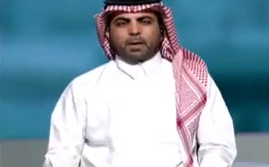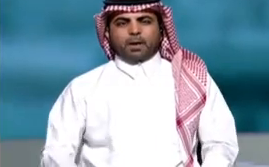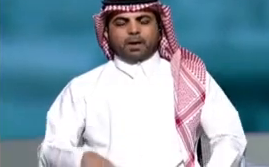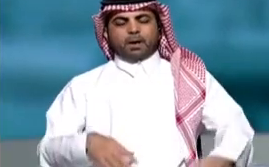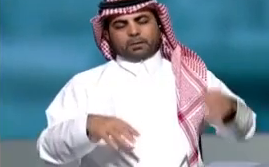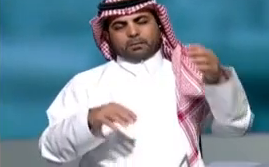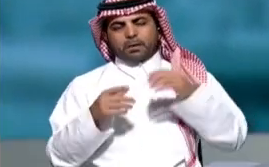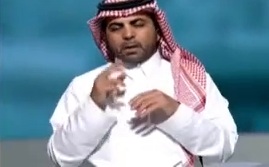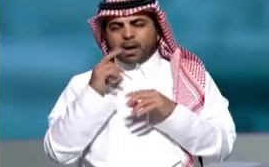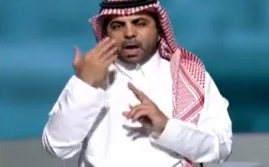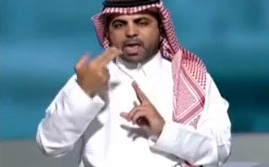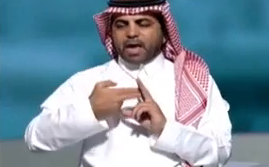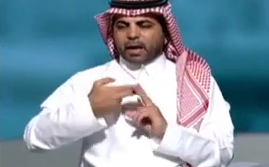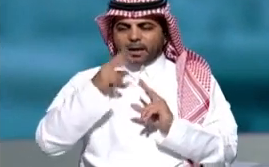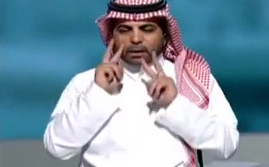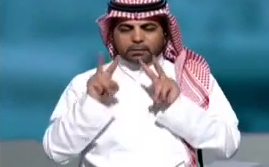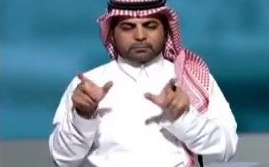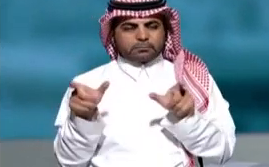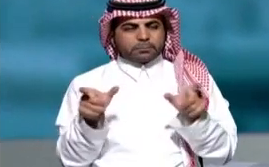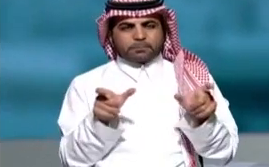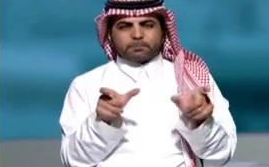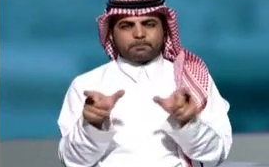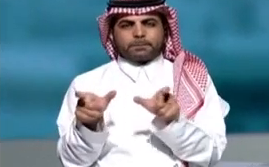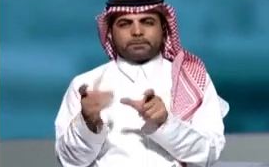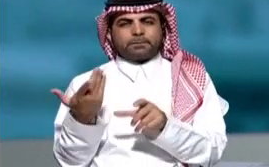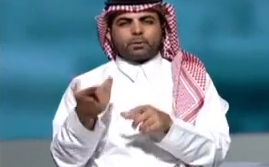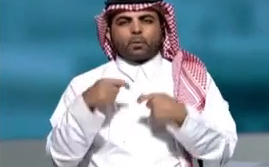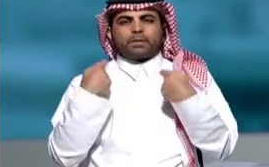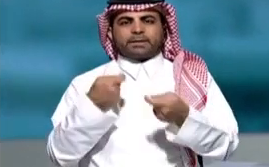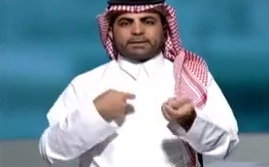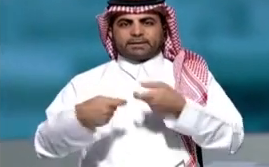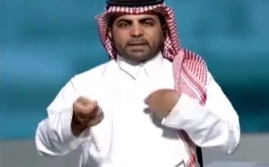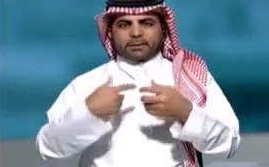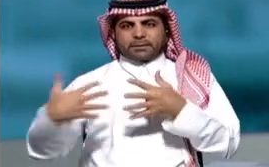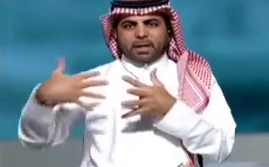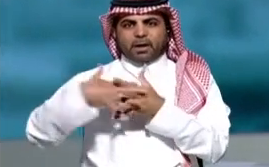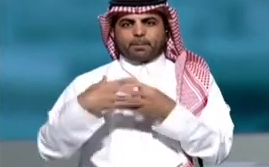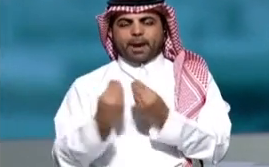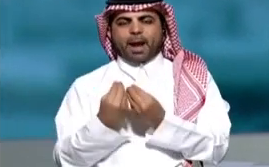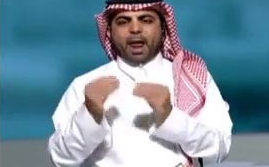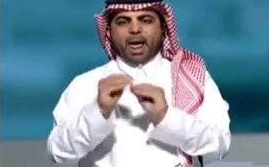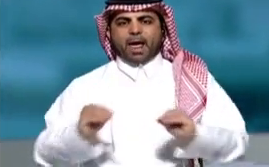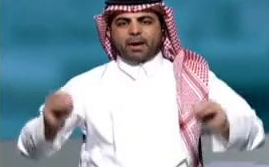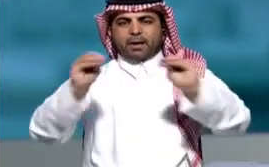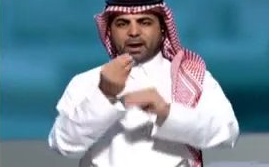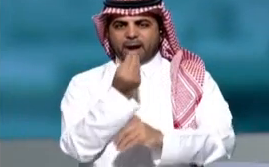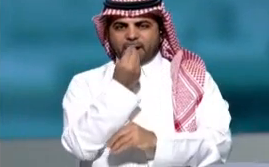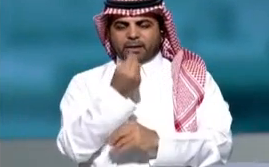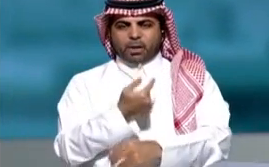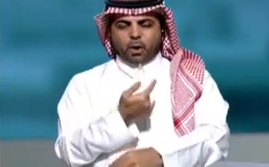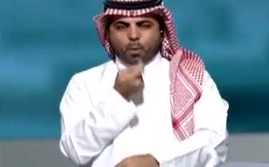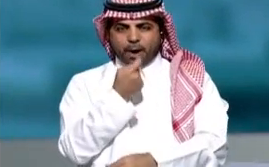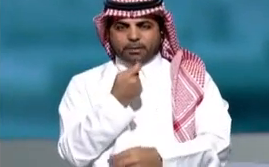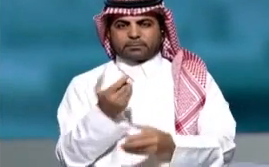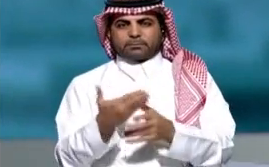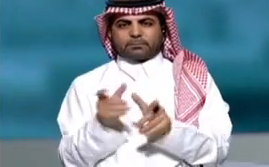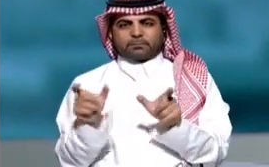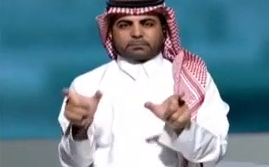وخلال جولاتها ضبطت الفرق الرقابية بوزارة التجارة بالتعاون مع الهيئة العامة للغذاء والدواء